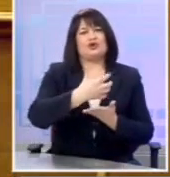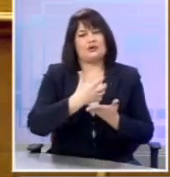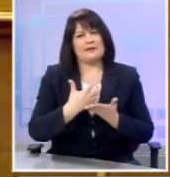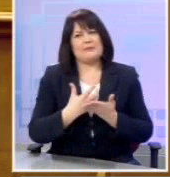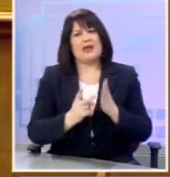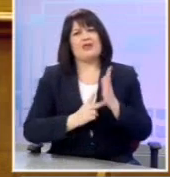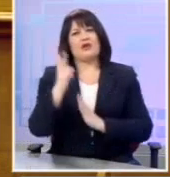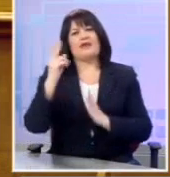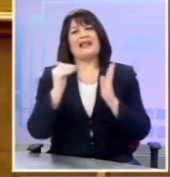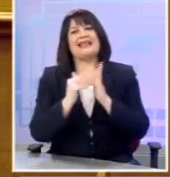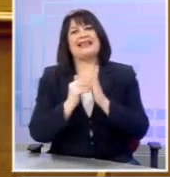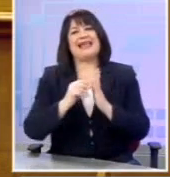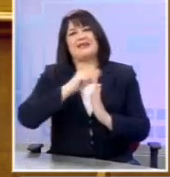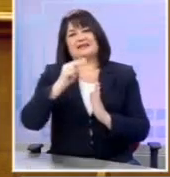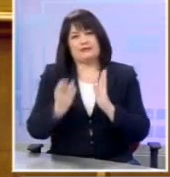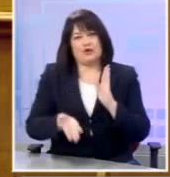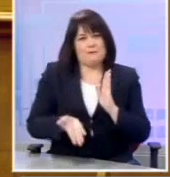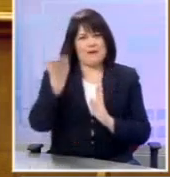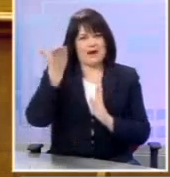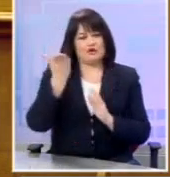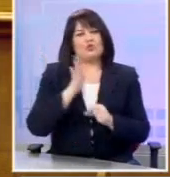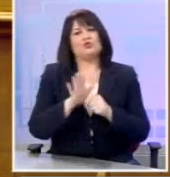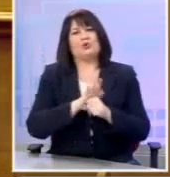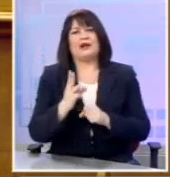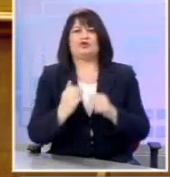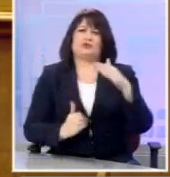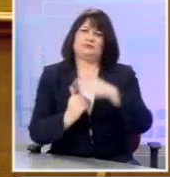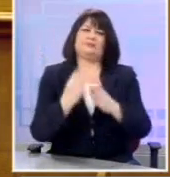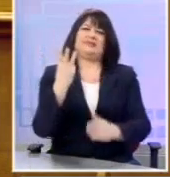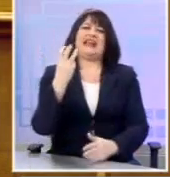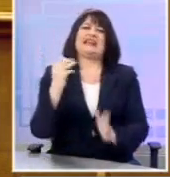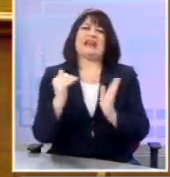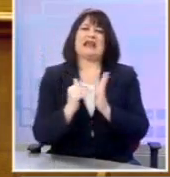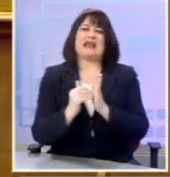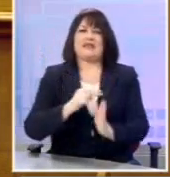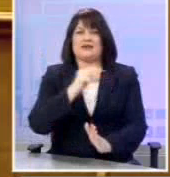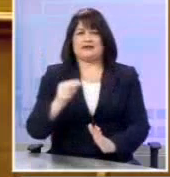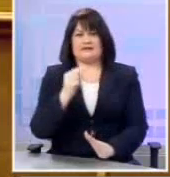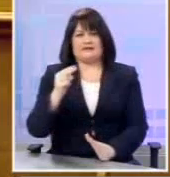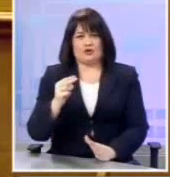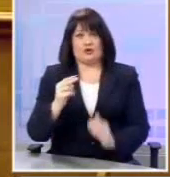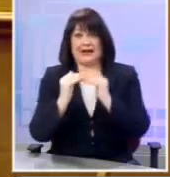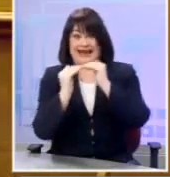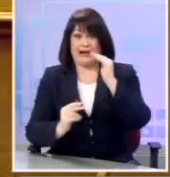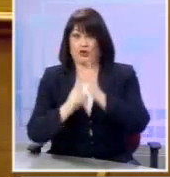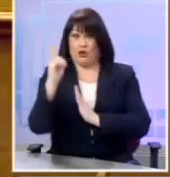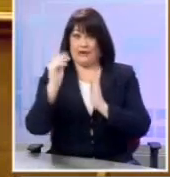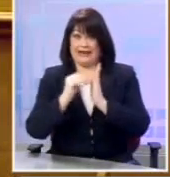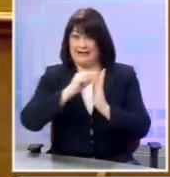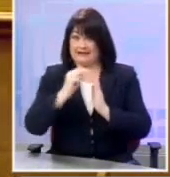από 12.000 ευρώ και πάνω και τουλάχιστον μέχρι 30.000 ευρώ, διότι αυτοί που έχουν εισόδημα κάτω από 12.000